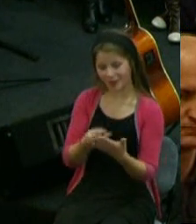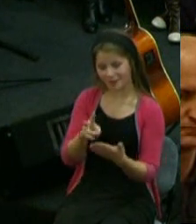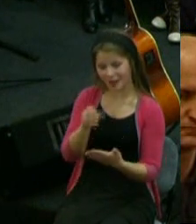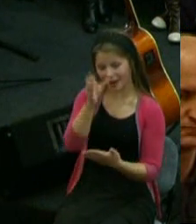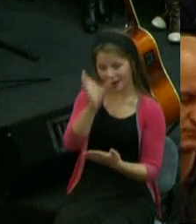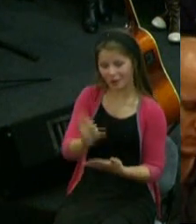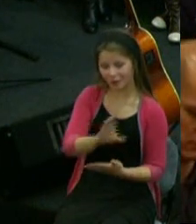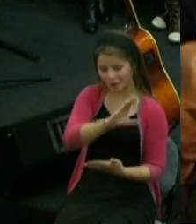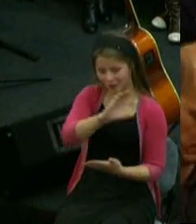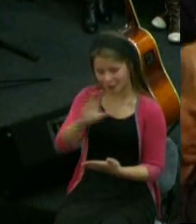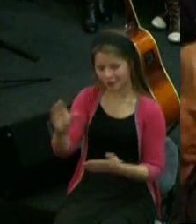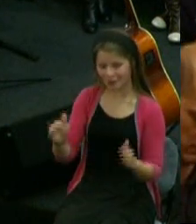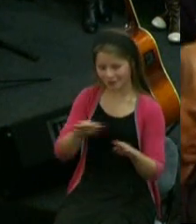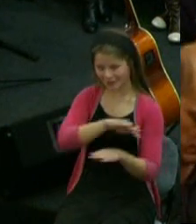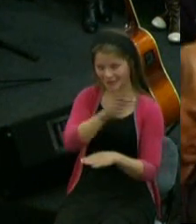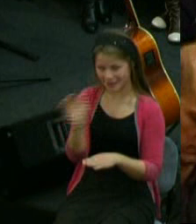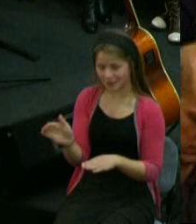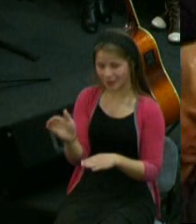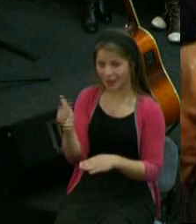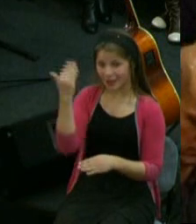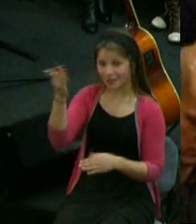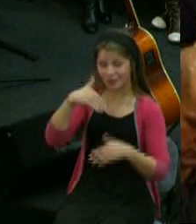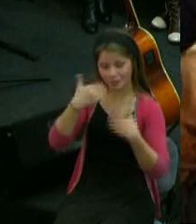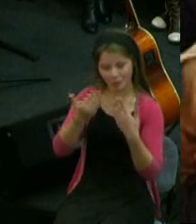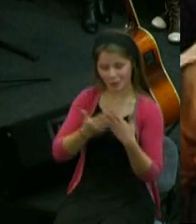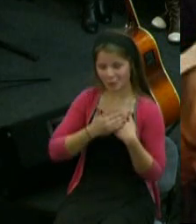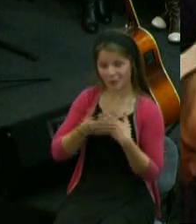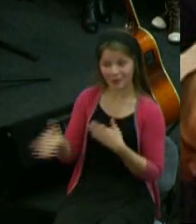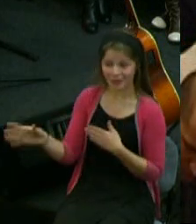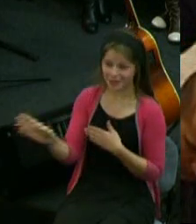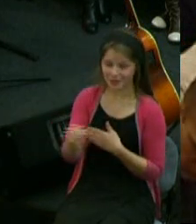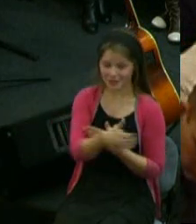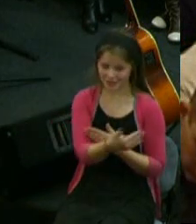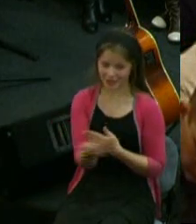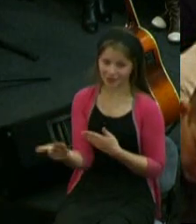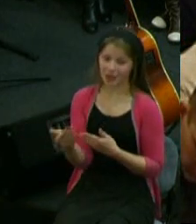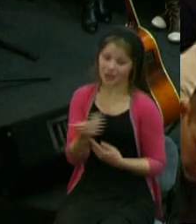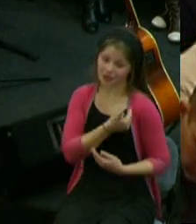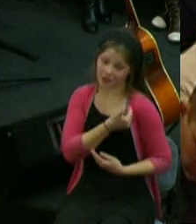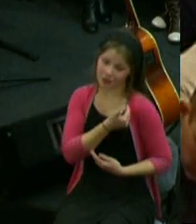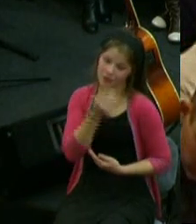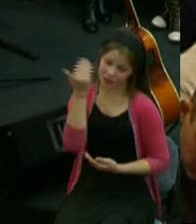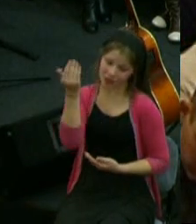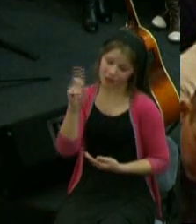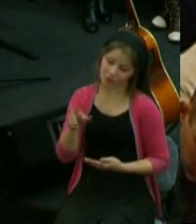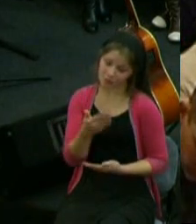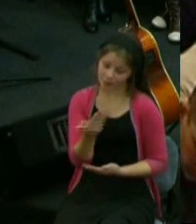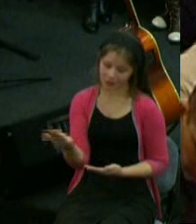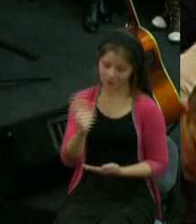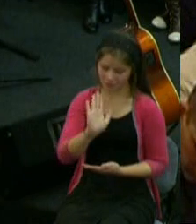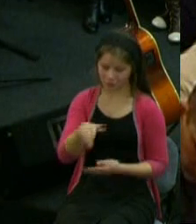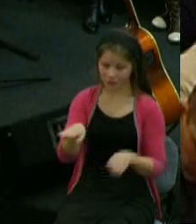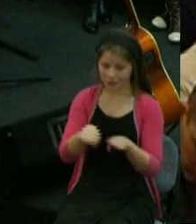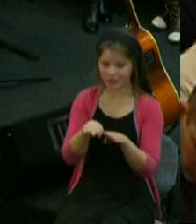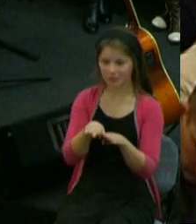на страждання, на ці муки. Написано, возлюбив, возлюбив до кінця нас з вами. І Він хоче, щоб ми були ті,